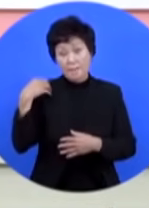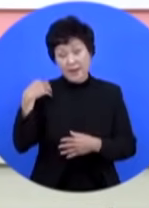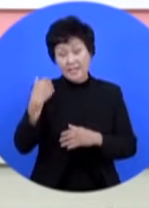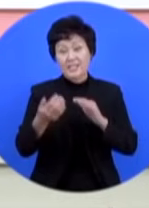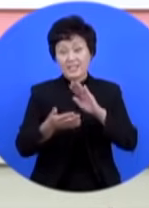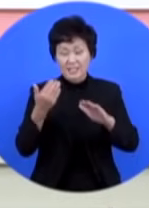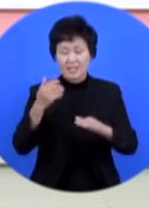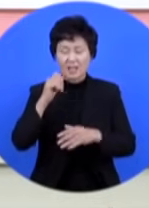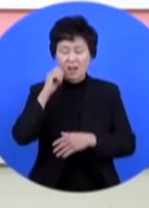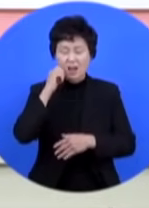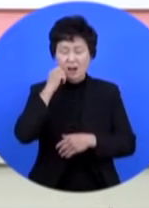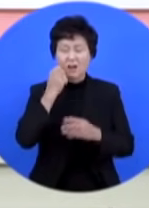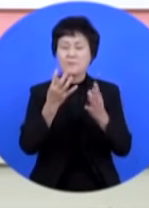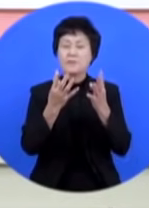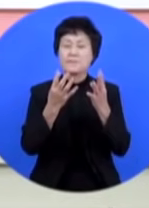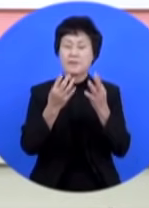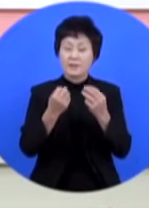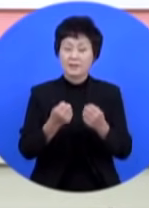많았던 교회입니다. 예.